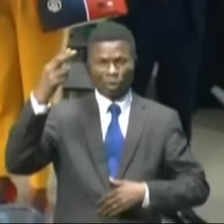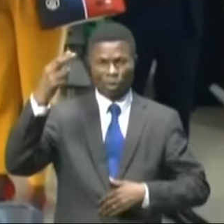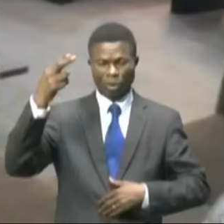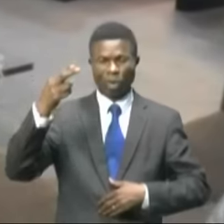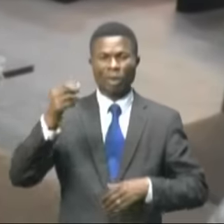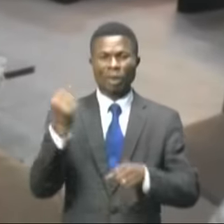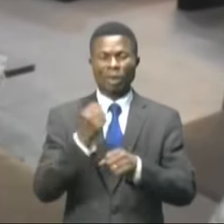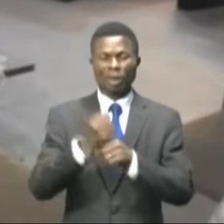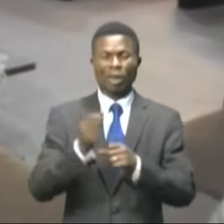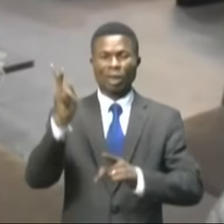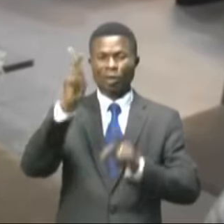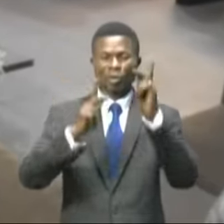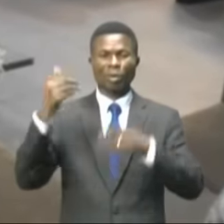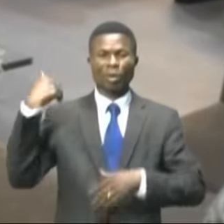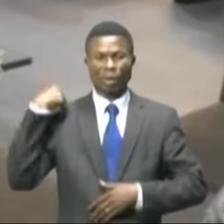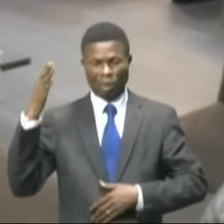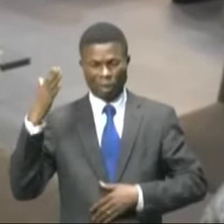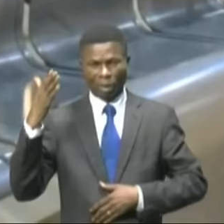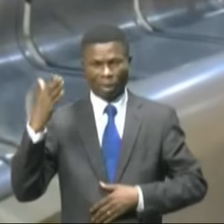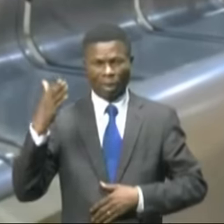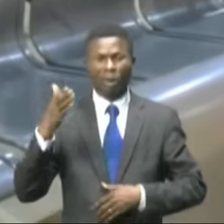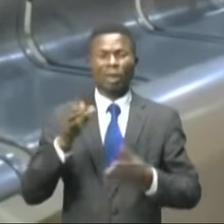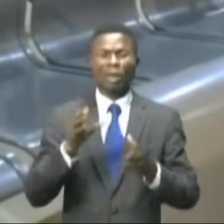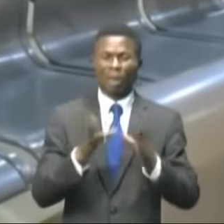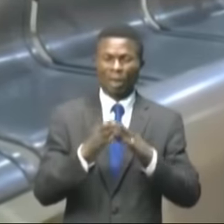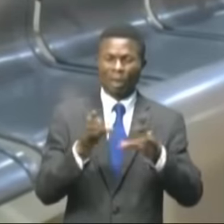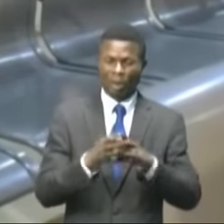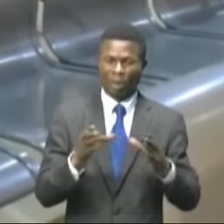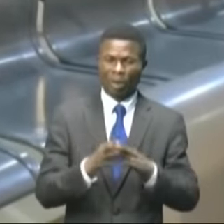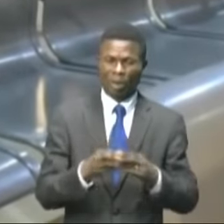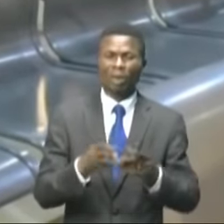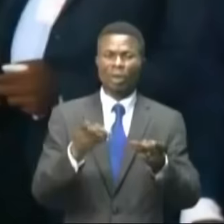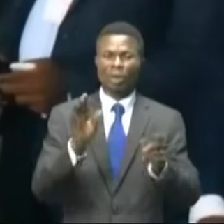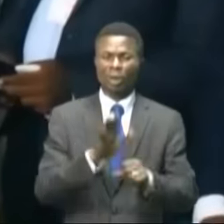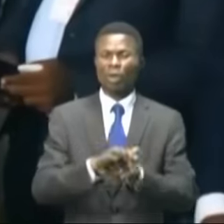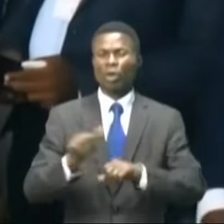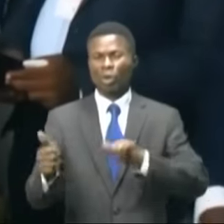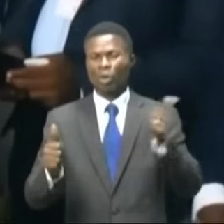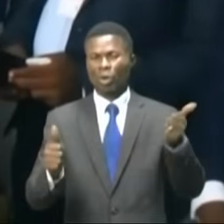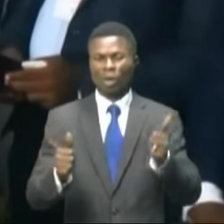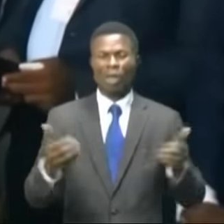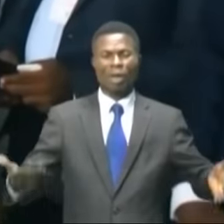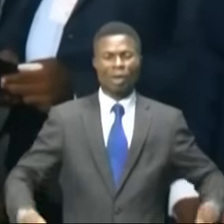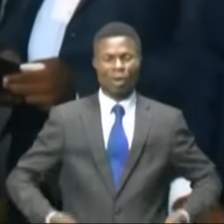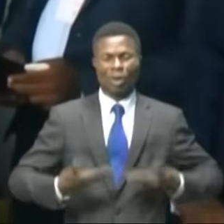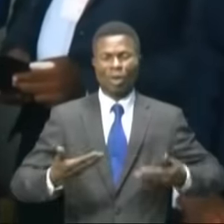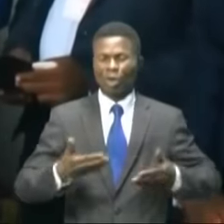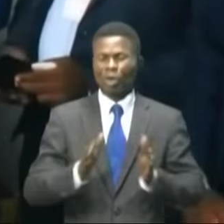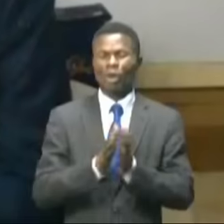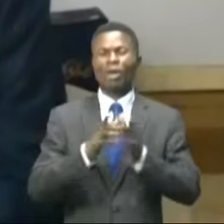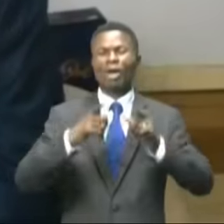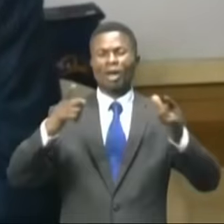services publics. Ici encore, rien n'a été oublié. C'est donc dans une ambiance conviviale que s'est déroulé les